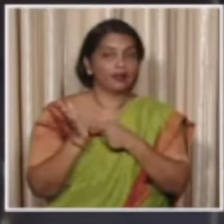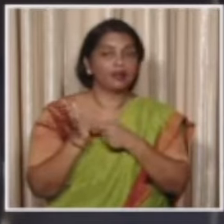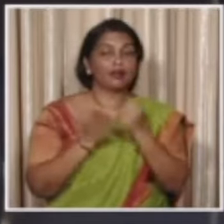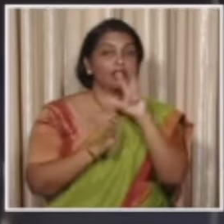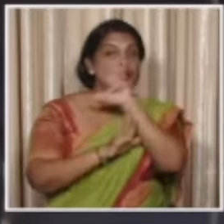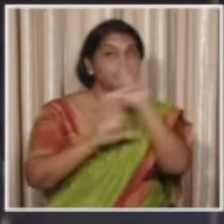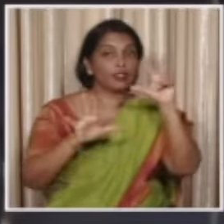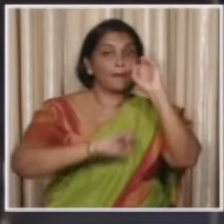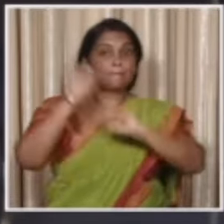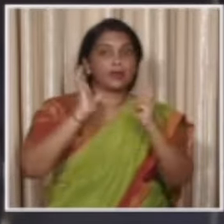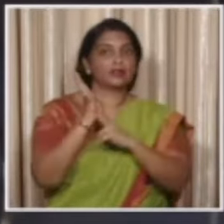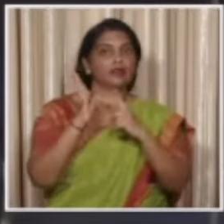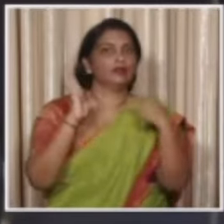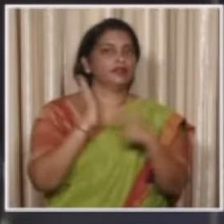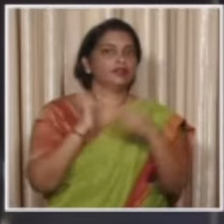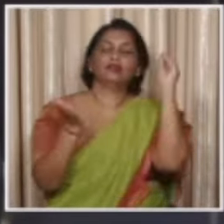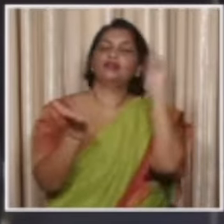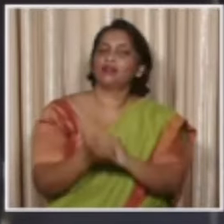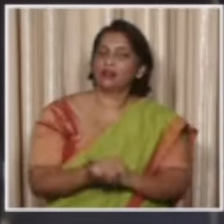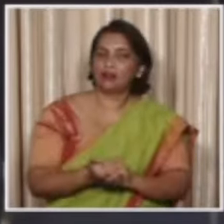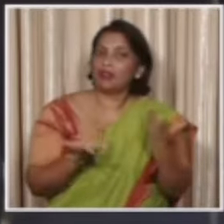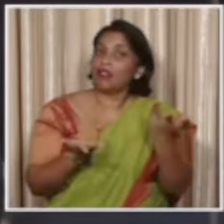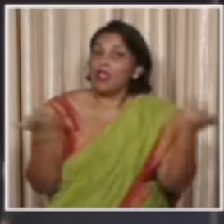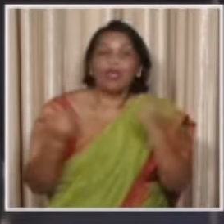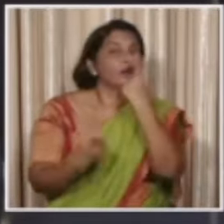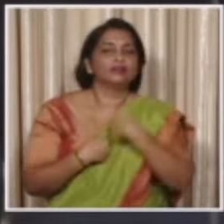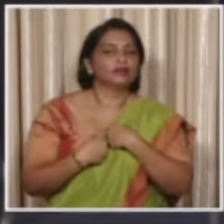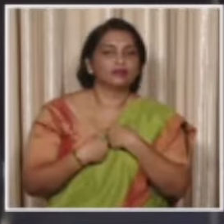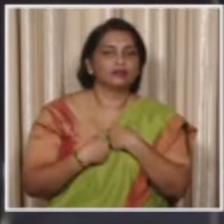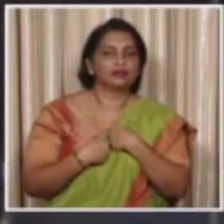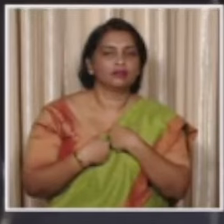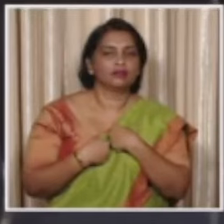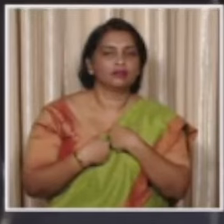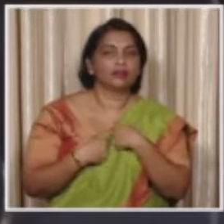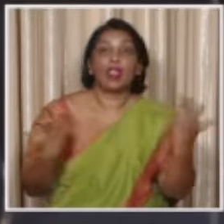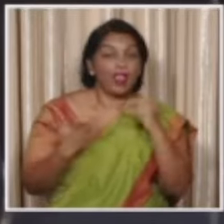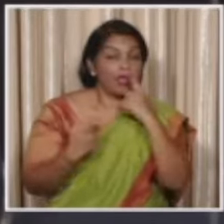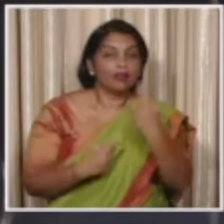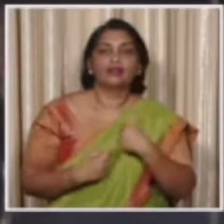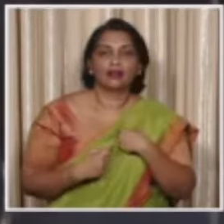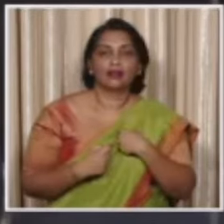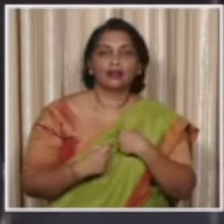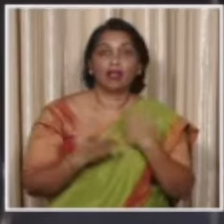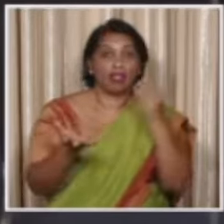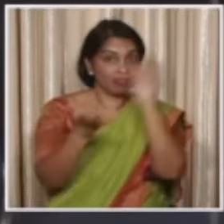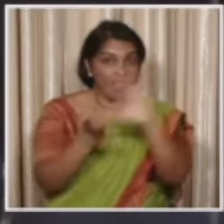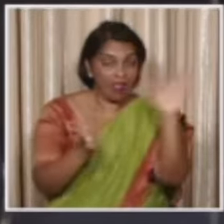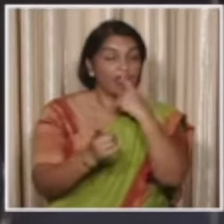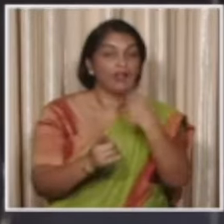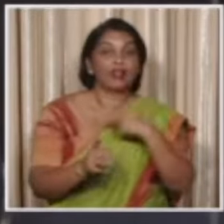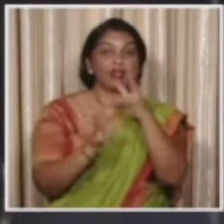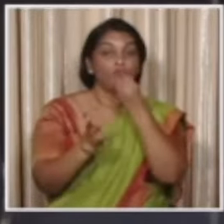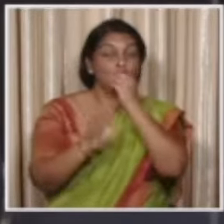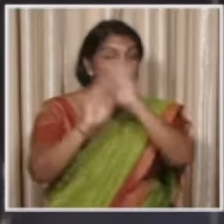10%ක වැට් එකක් ගහනවා. නැත්තම් නැගිටලා කියන්න කරන්නේ නැහැ කියලා. කියන්න නැගිටලා ගහන්නේ නැහැ කියලා කෑමට